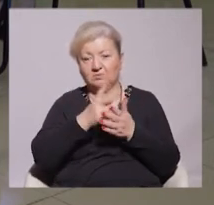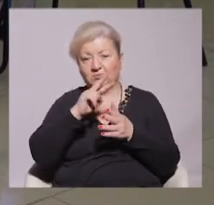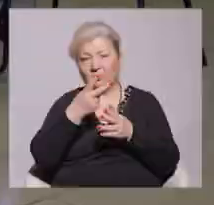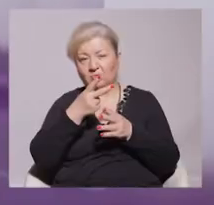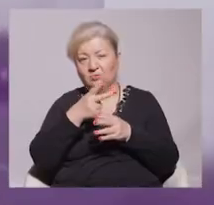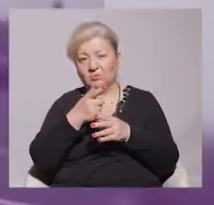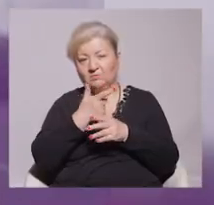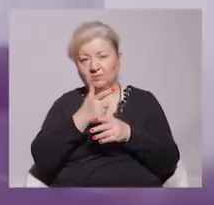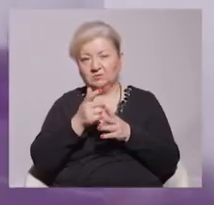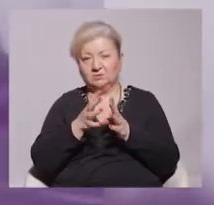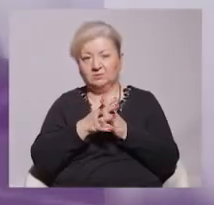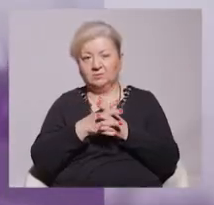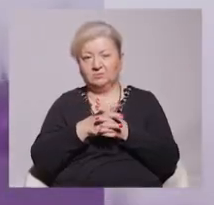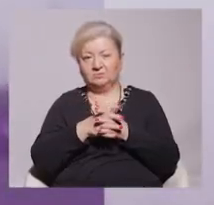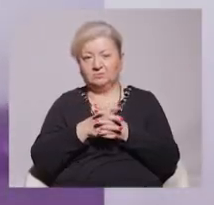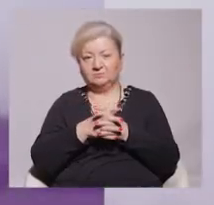ვიდეო.